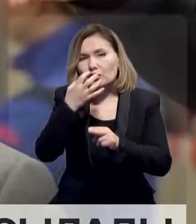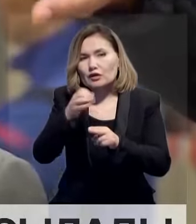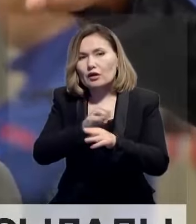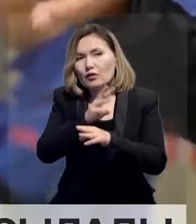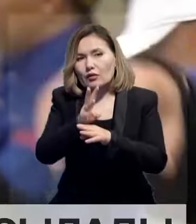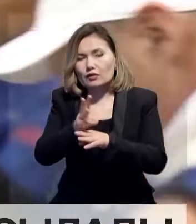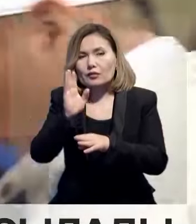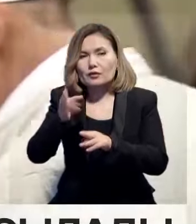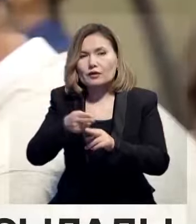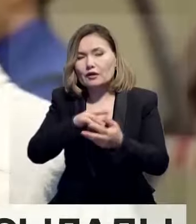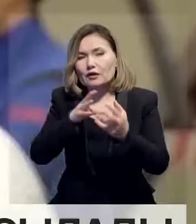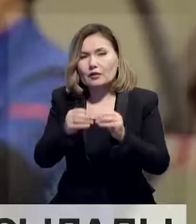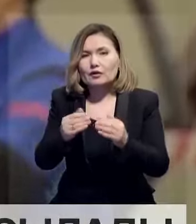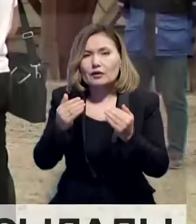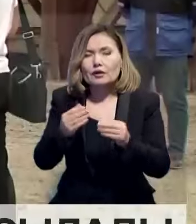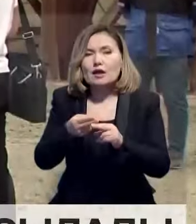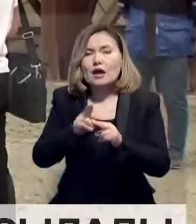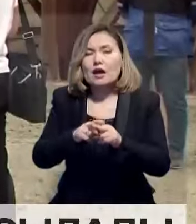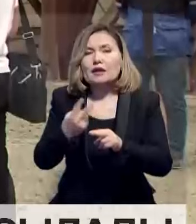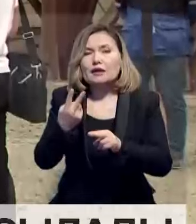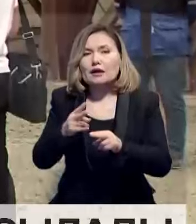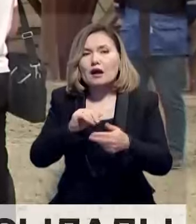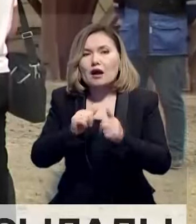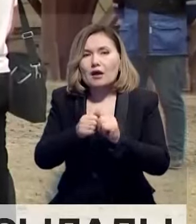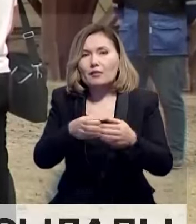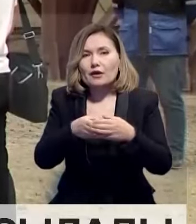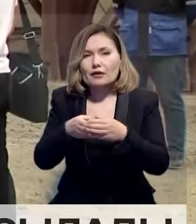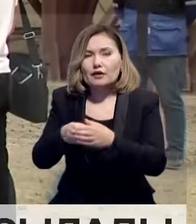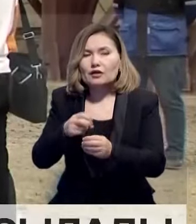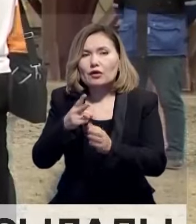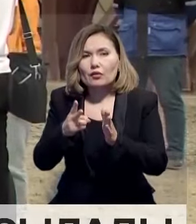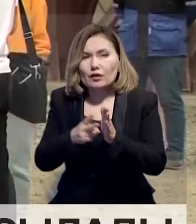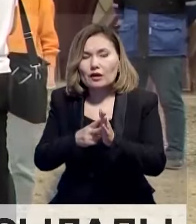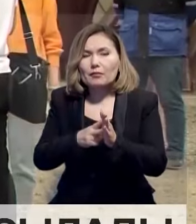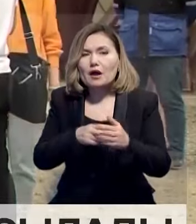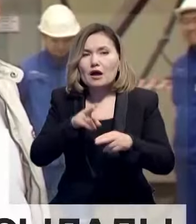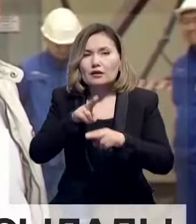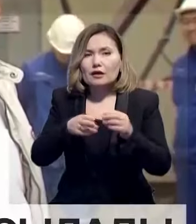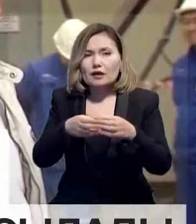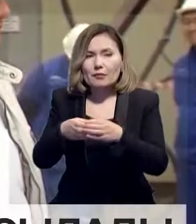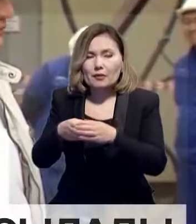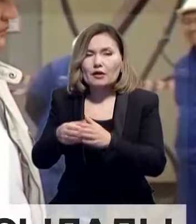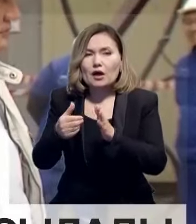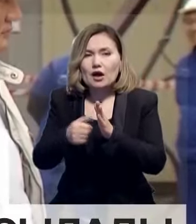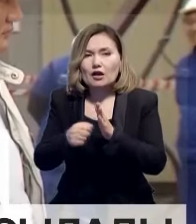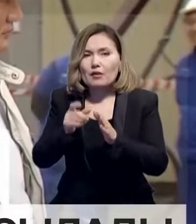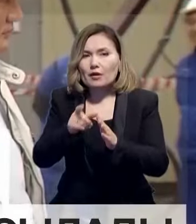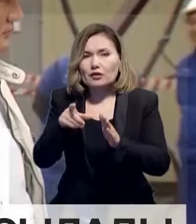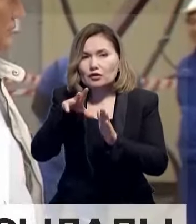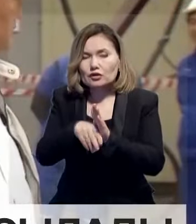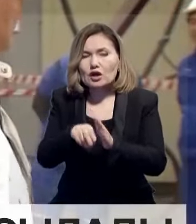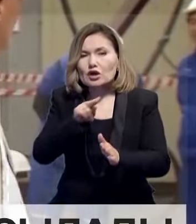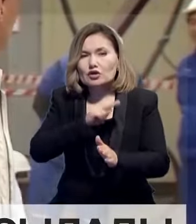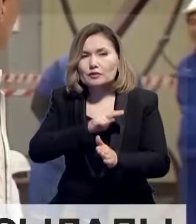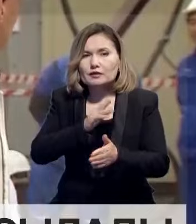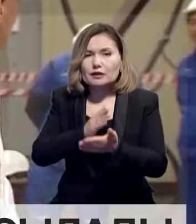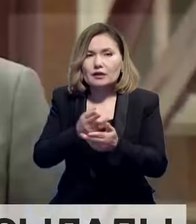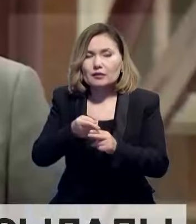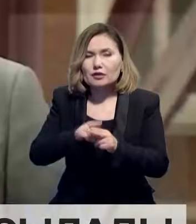көреме деп алаңдаулы. Бүгінде онда 2 ауысымда 17 қосалқы мердігерлік ұйымдардан 600-ден астам адам жұмыс